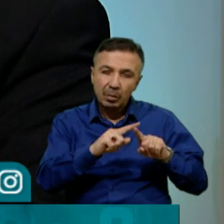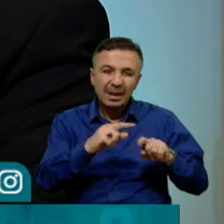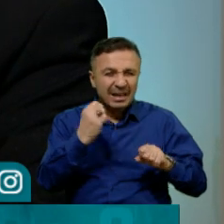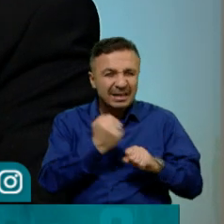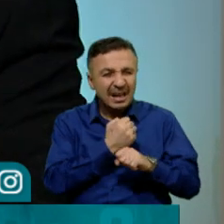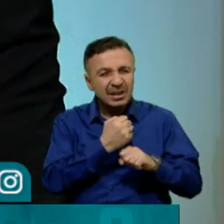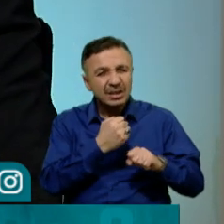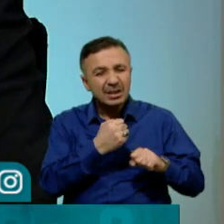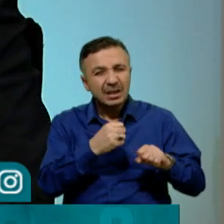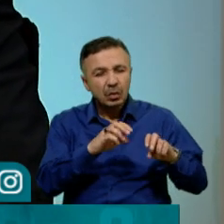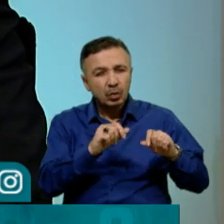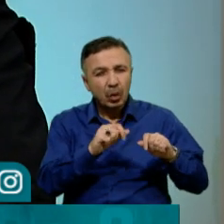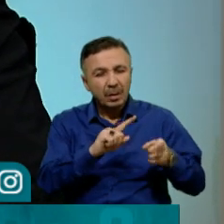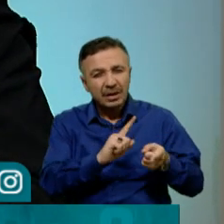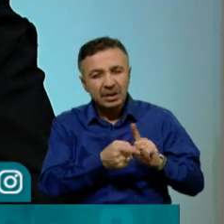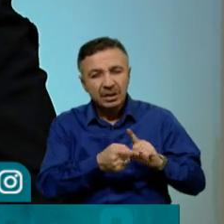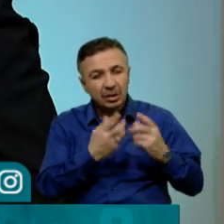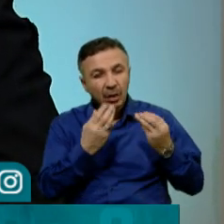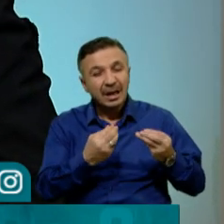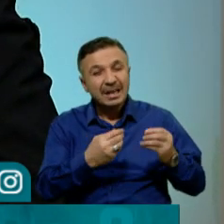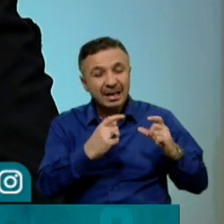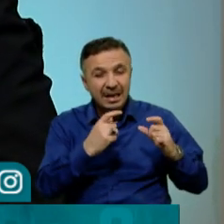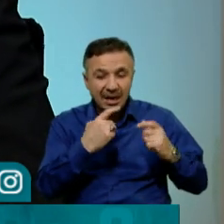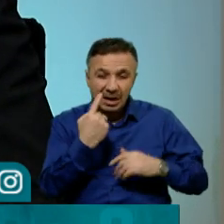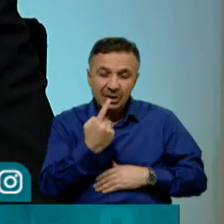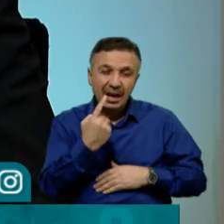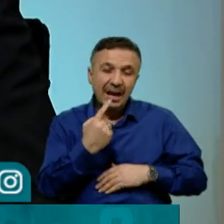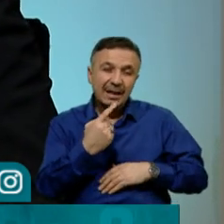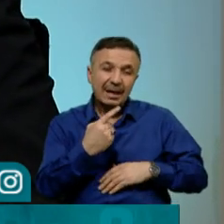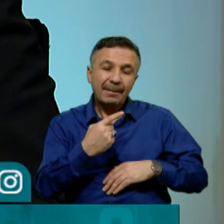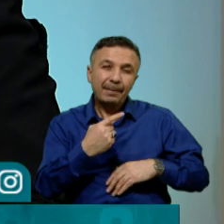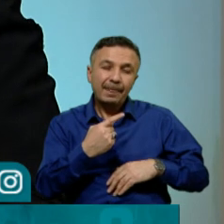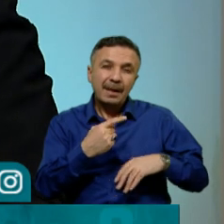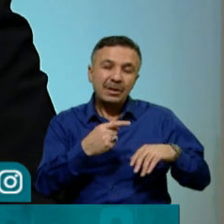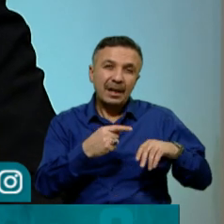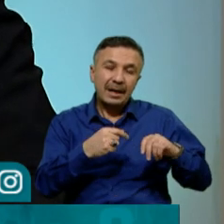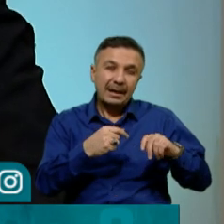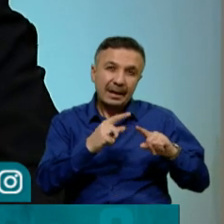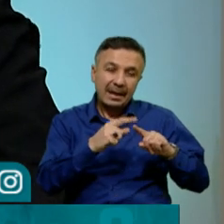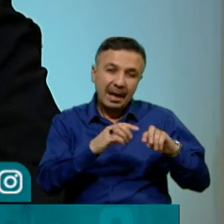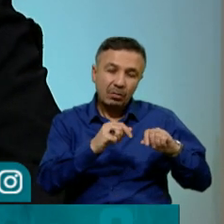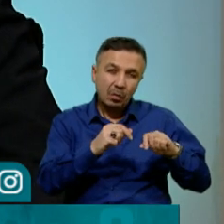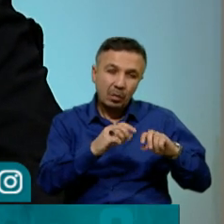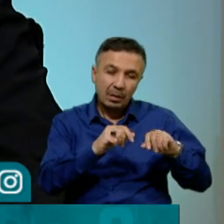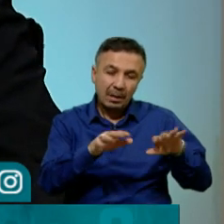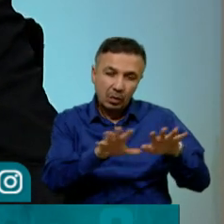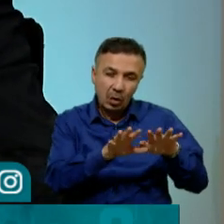olan şeylerdir ancak bak kumaş gibi deli gibi ve bu işte